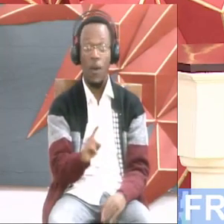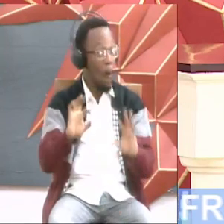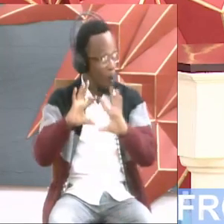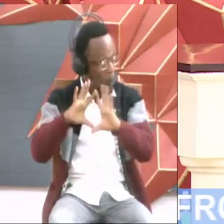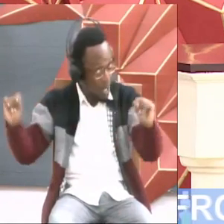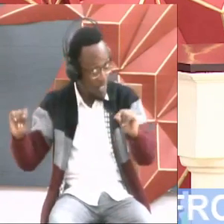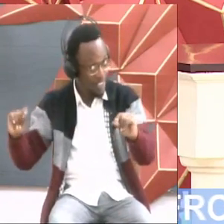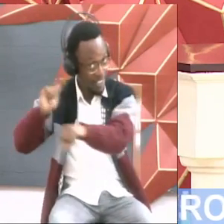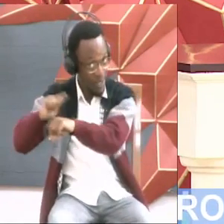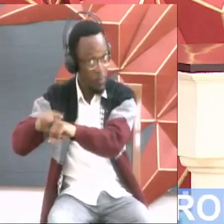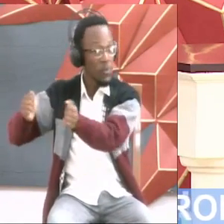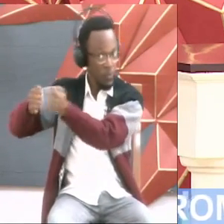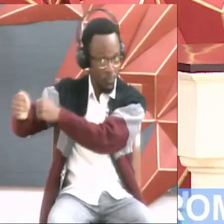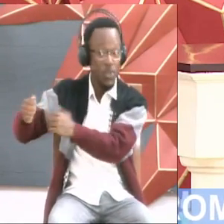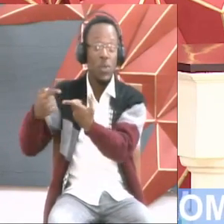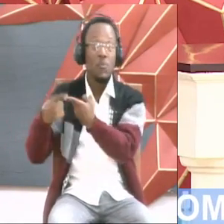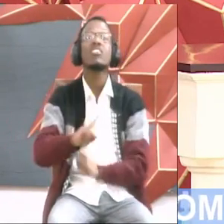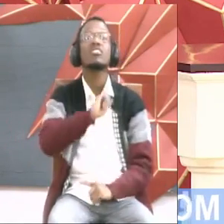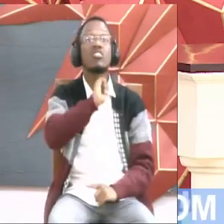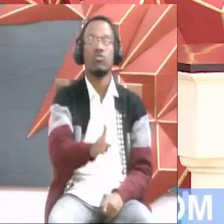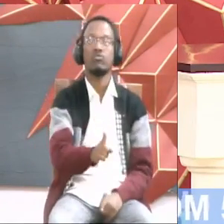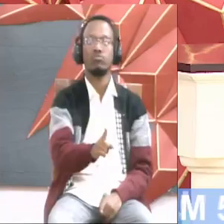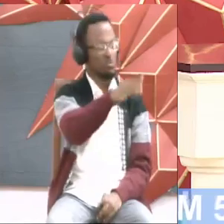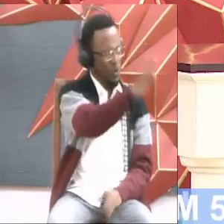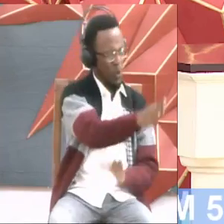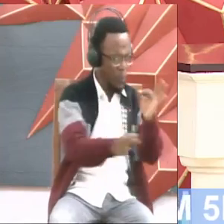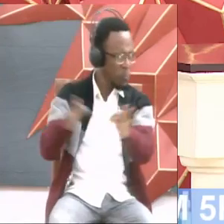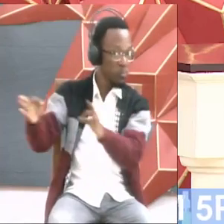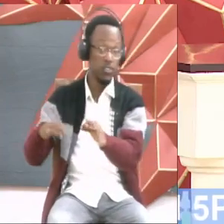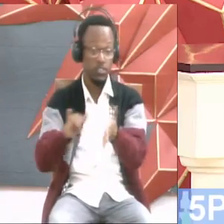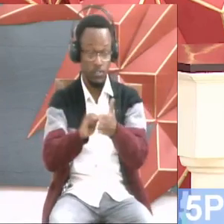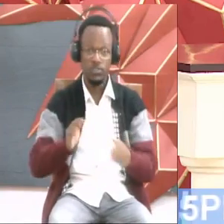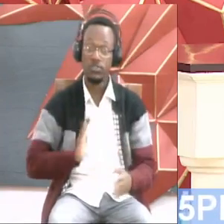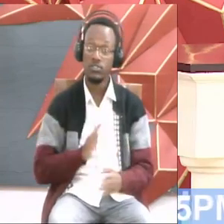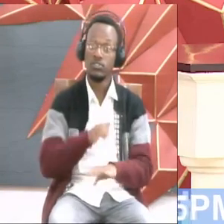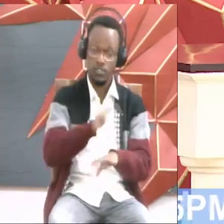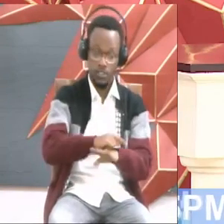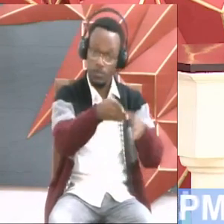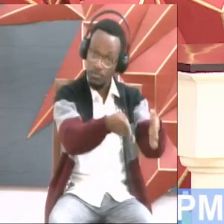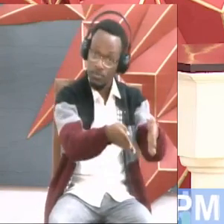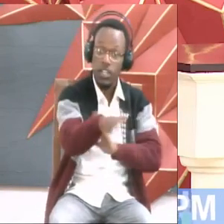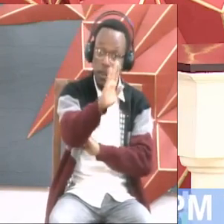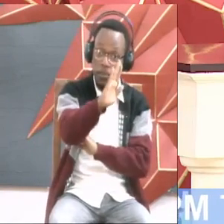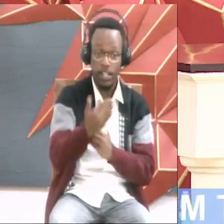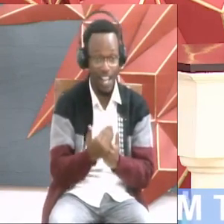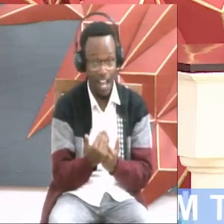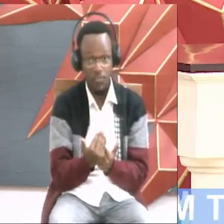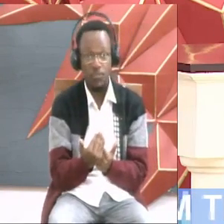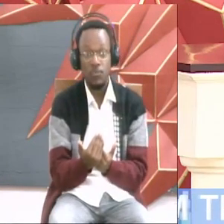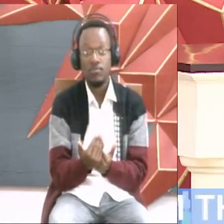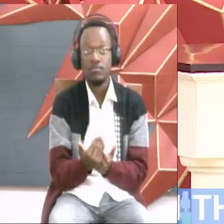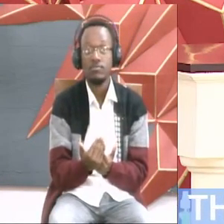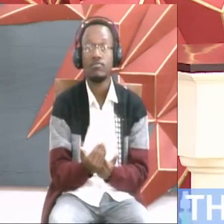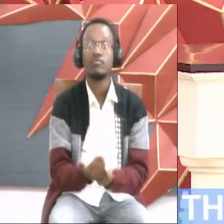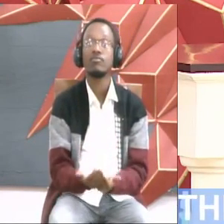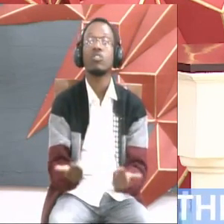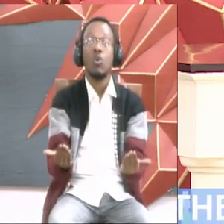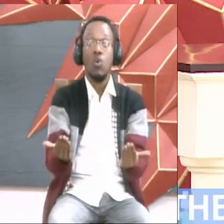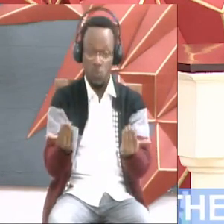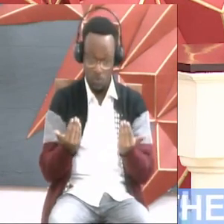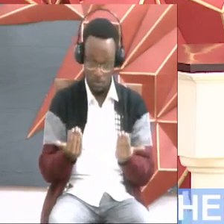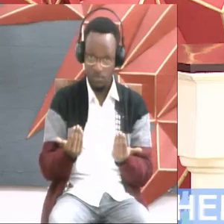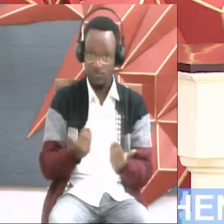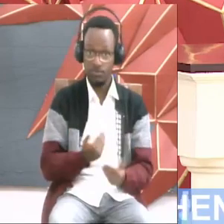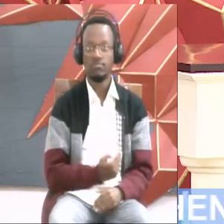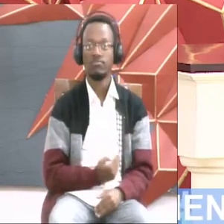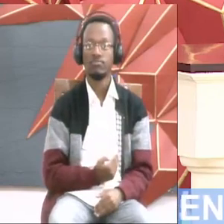Amen. Cette réalité alors. Et c'est cela que même dans nos jours ici, Dieu a suscité un prophète, le